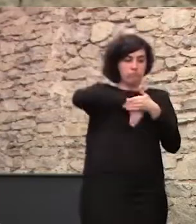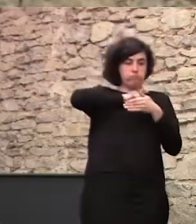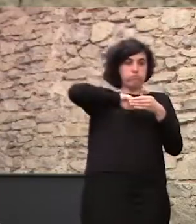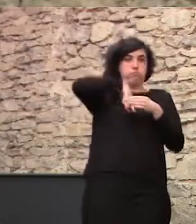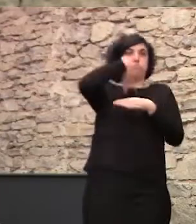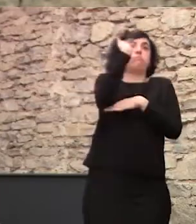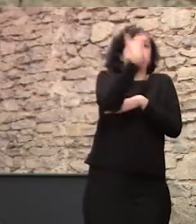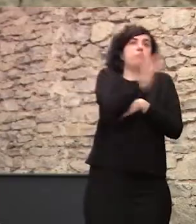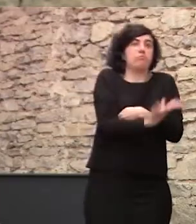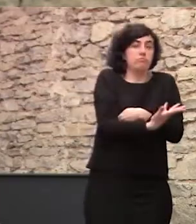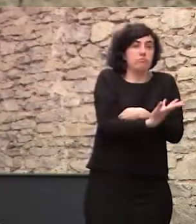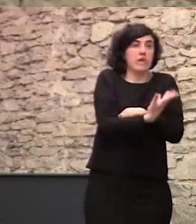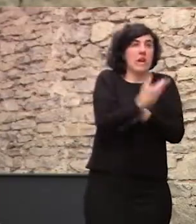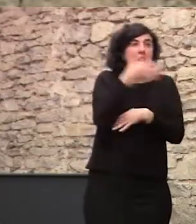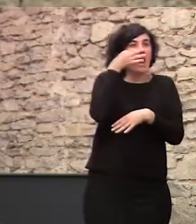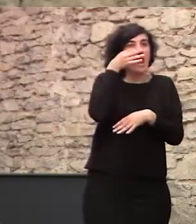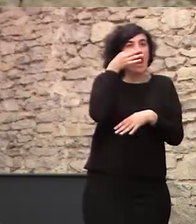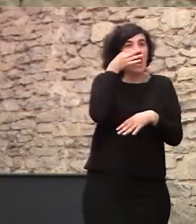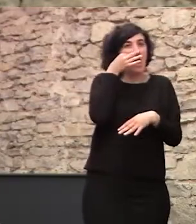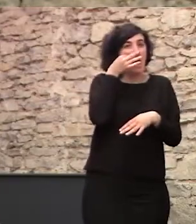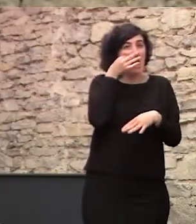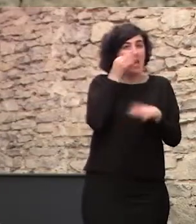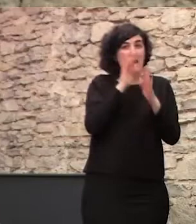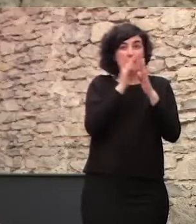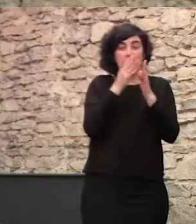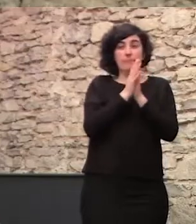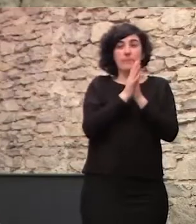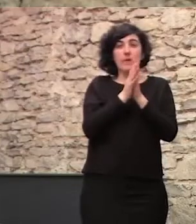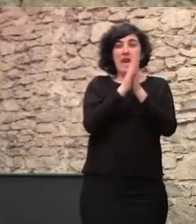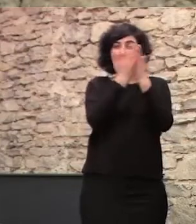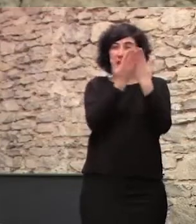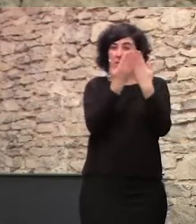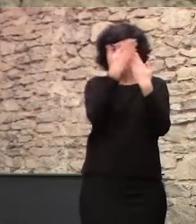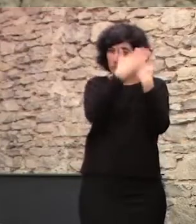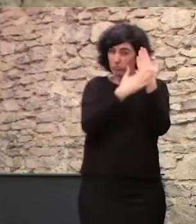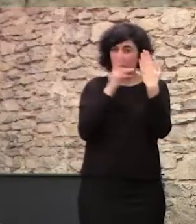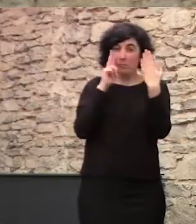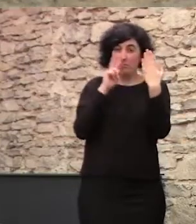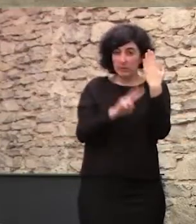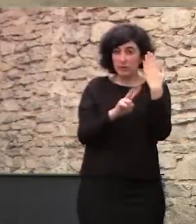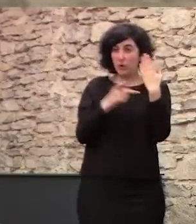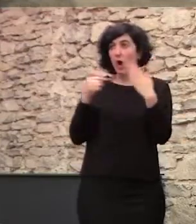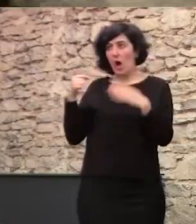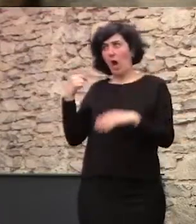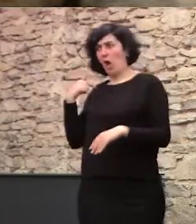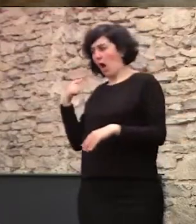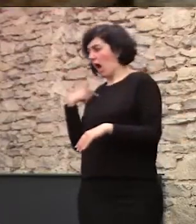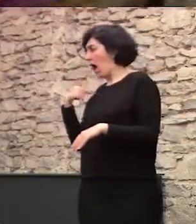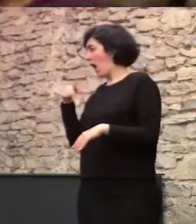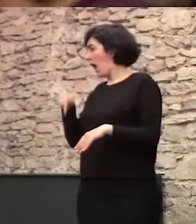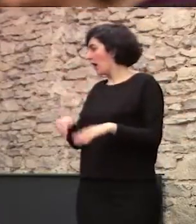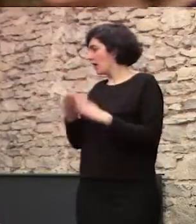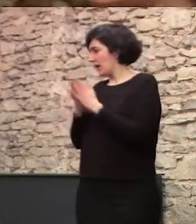duzuen azala, liburuaren azala. Hemenak aldiburua, Bai, ikusiko dugu. Bai.